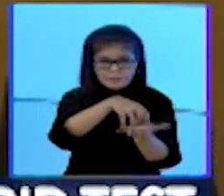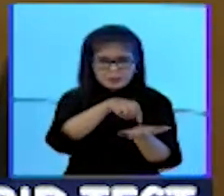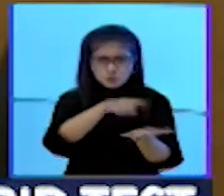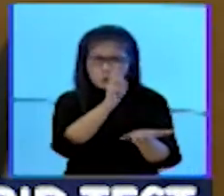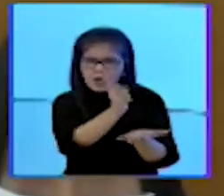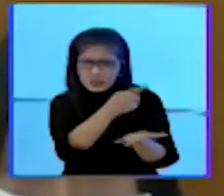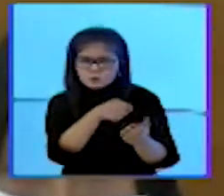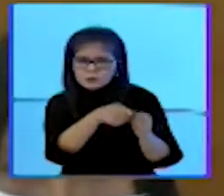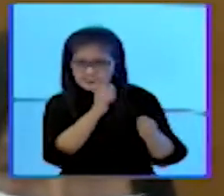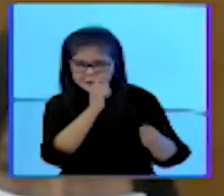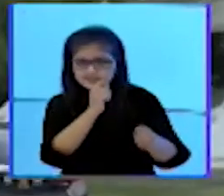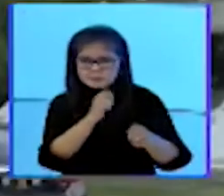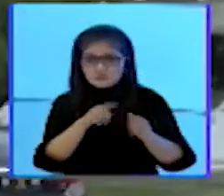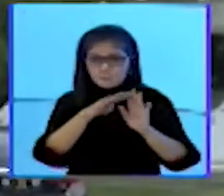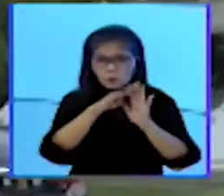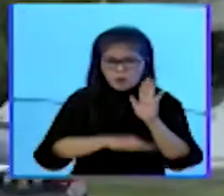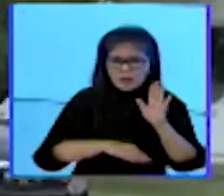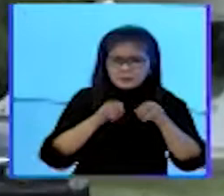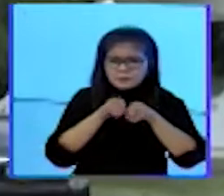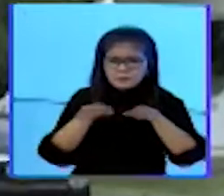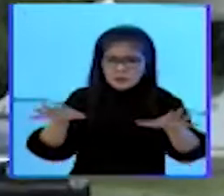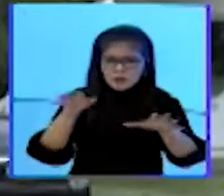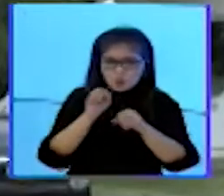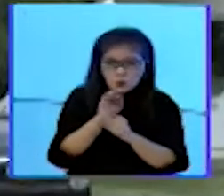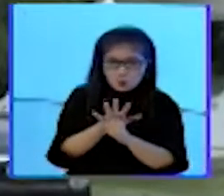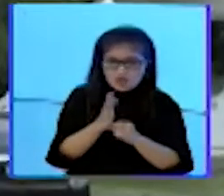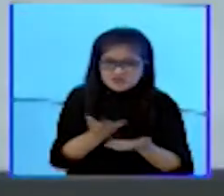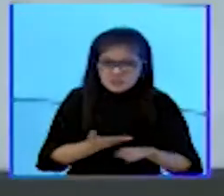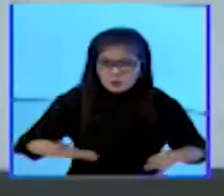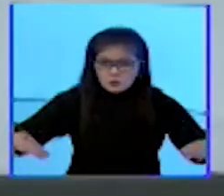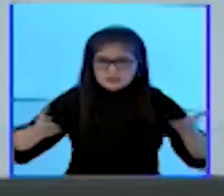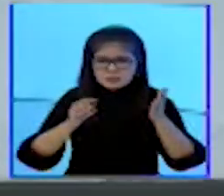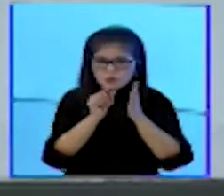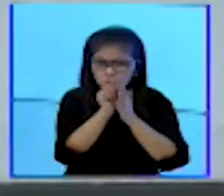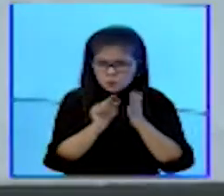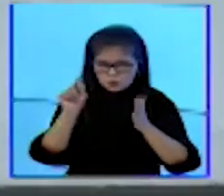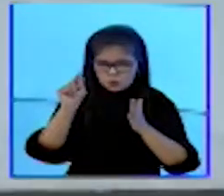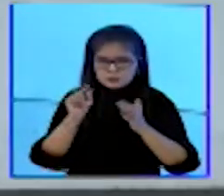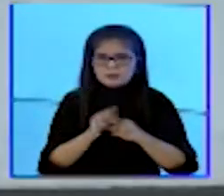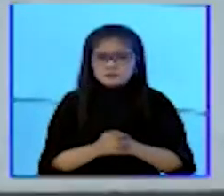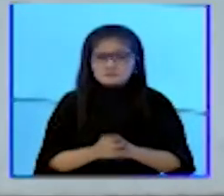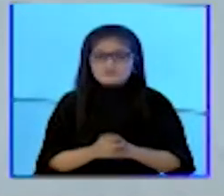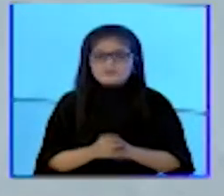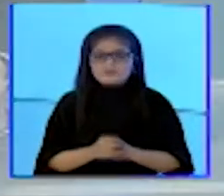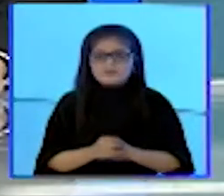COVID-19 di lingkungan kampus USU. Dari Medan, Sumatera Utara, Ahmad Ridwan Nasution, iNews melaporkan.